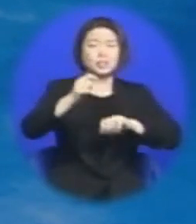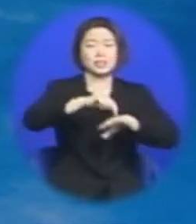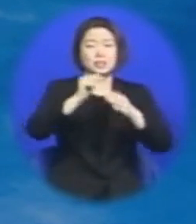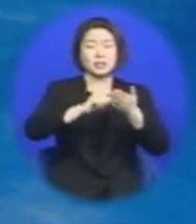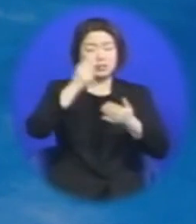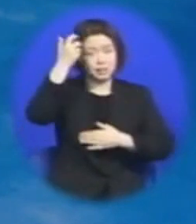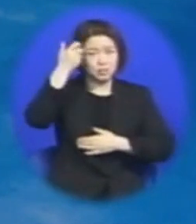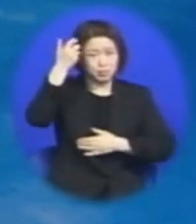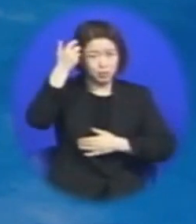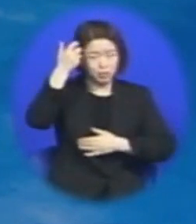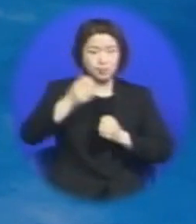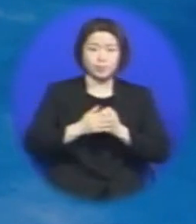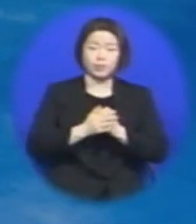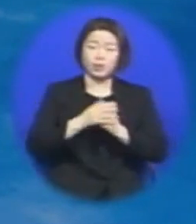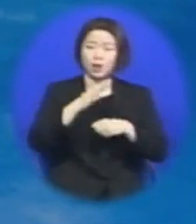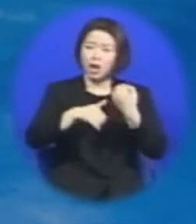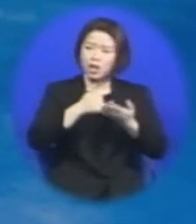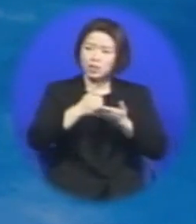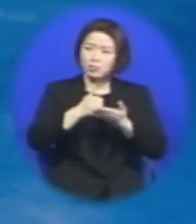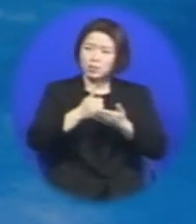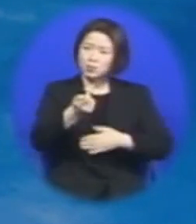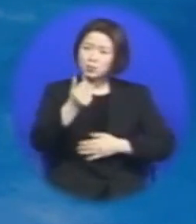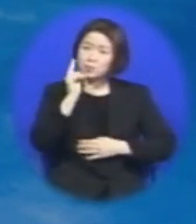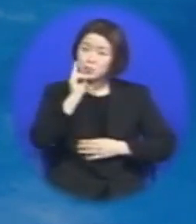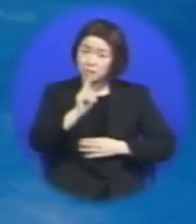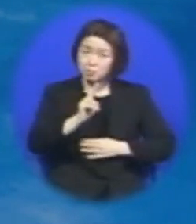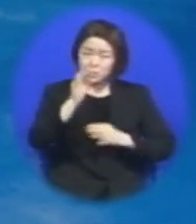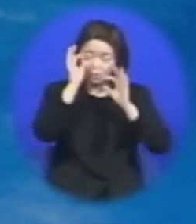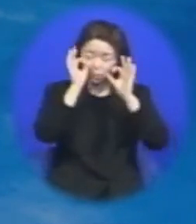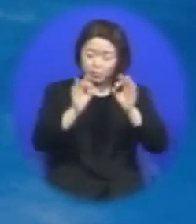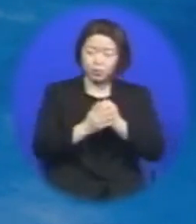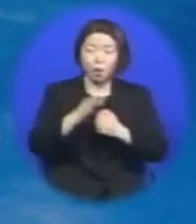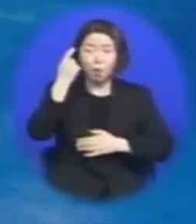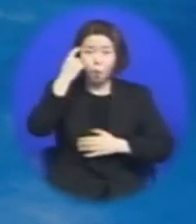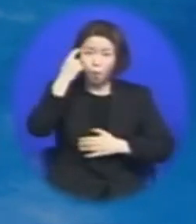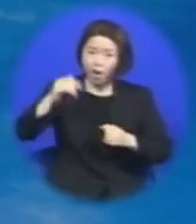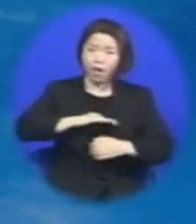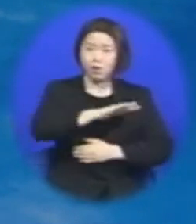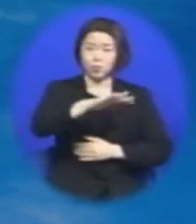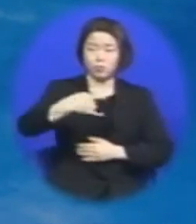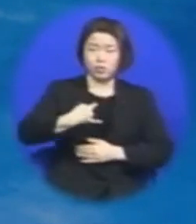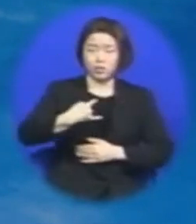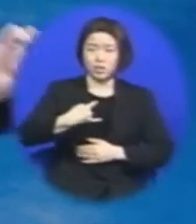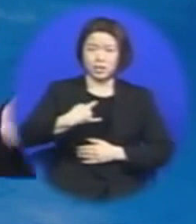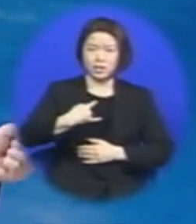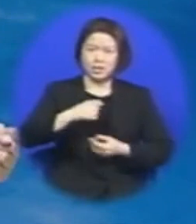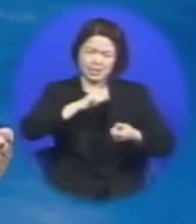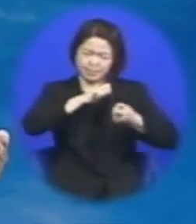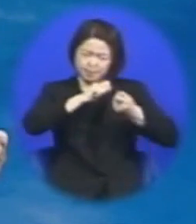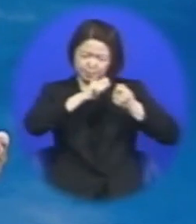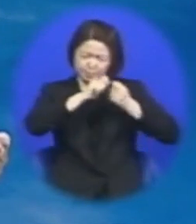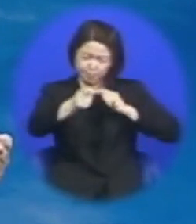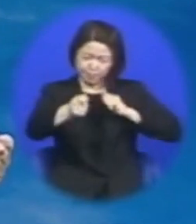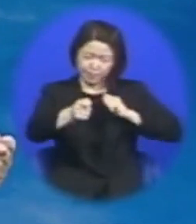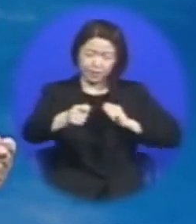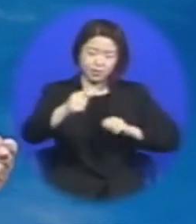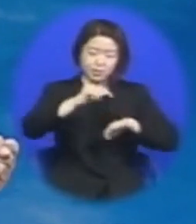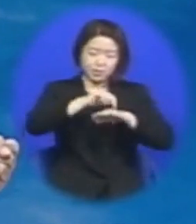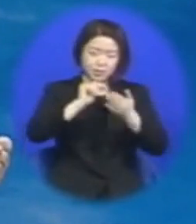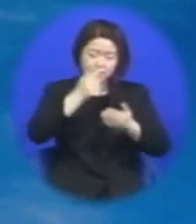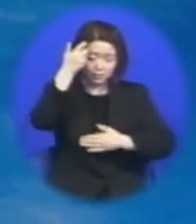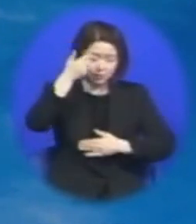하나님이 조금 잔인해 보이십니다 왜 우리에게 하나님은 찢겨진 심령을